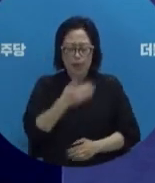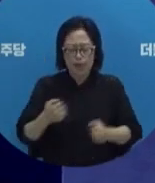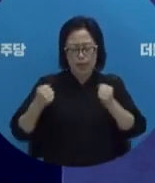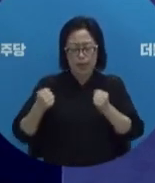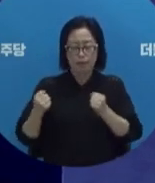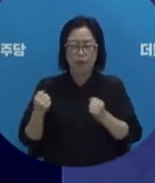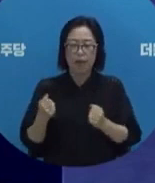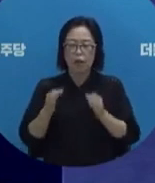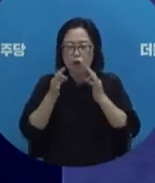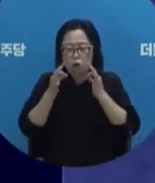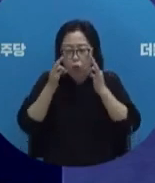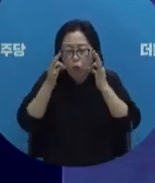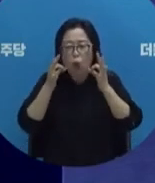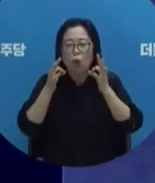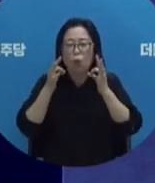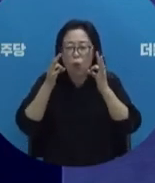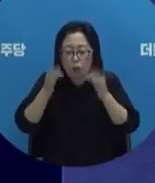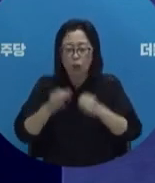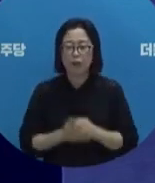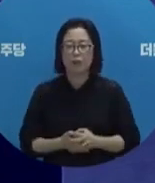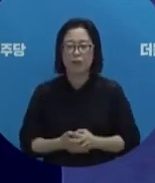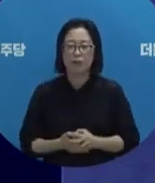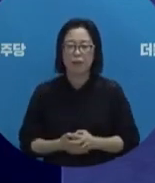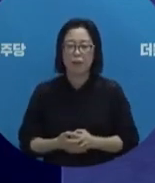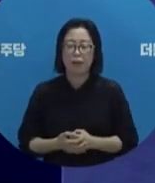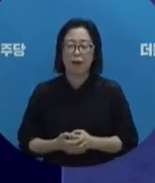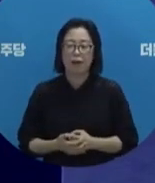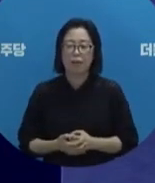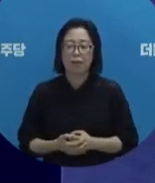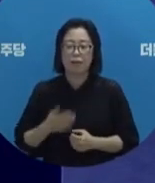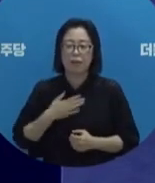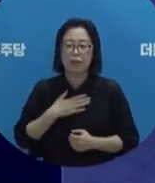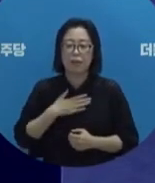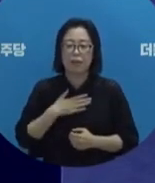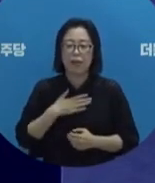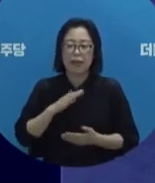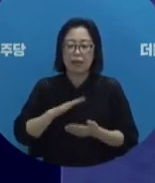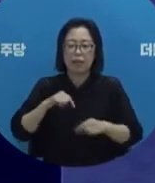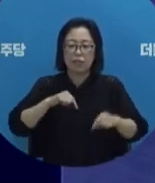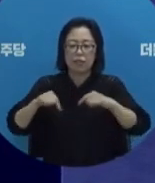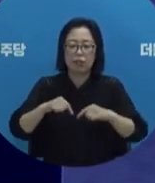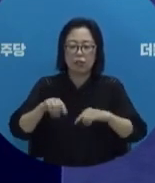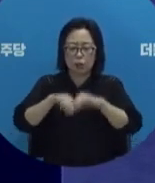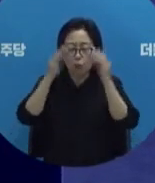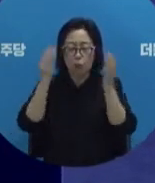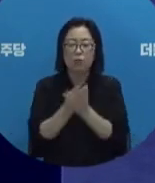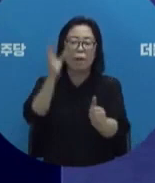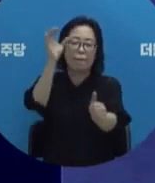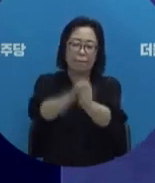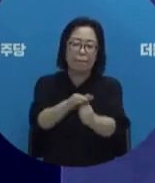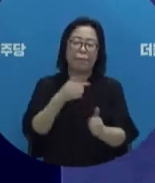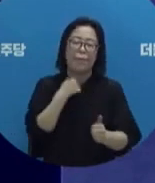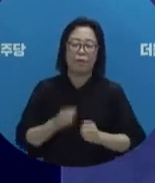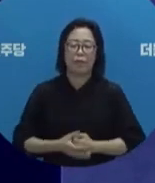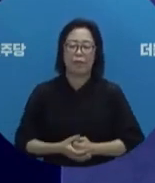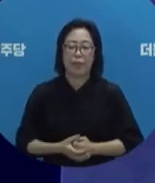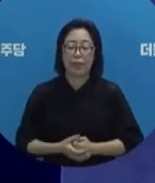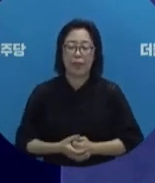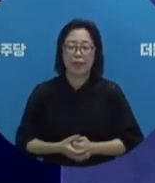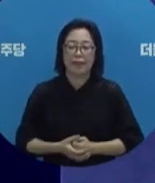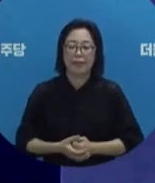던지고 당원과 국민의 집단지성의 재 정치적 운명을 맡기기로 했습니다